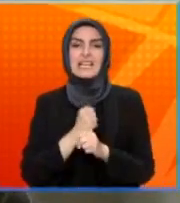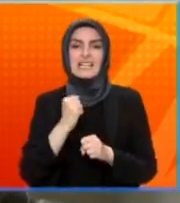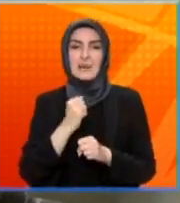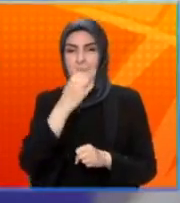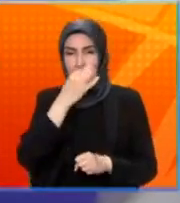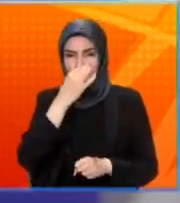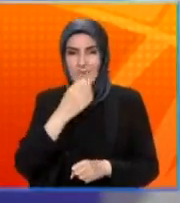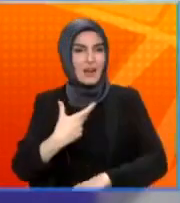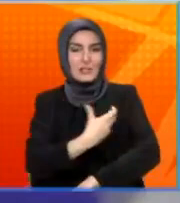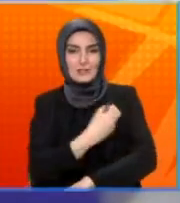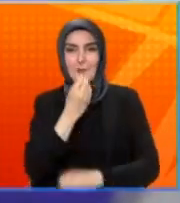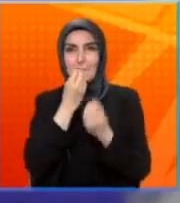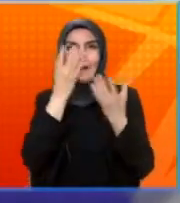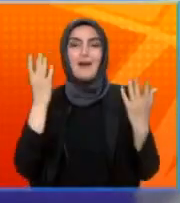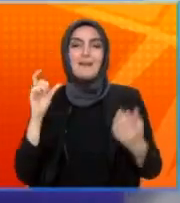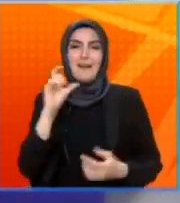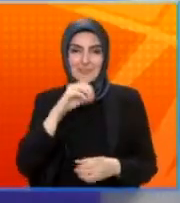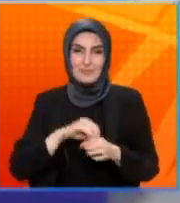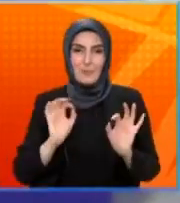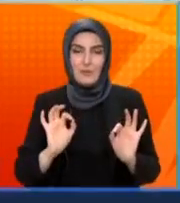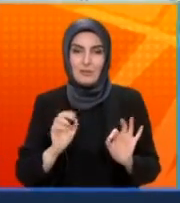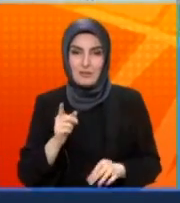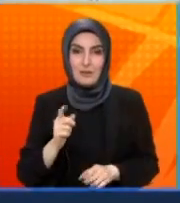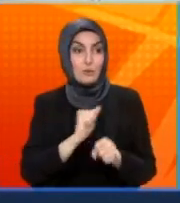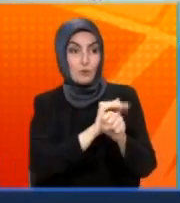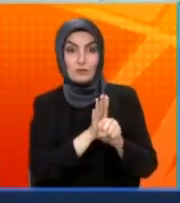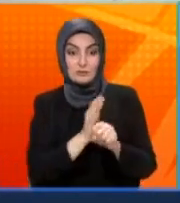Bahar aylarında yaptırılan grip aşısı koronadan koruyabilir mi?